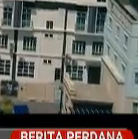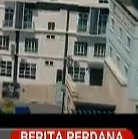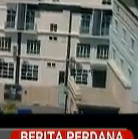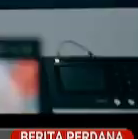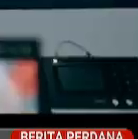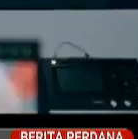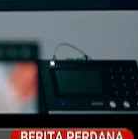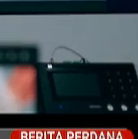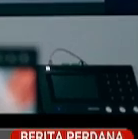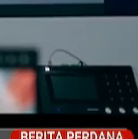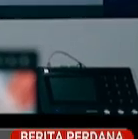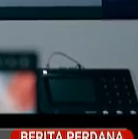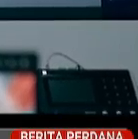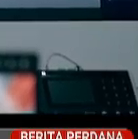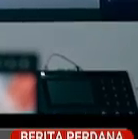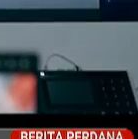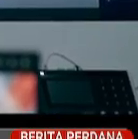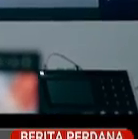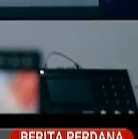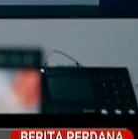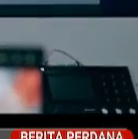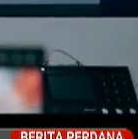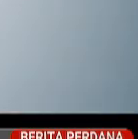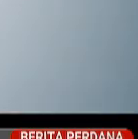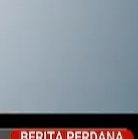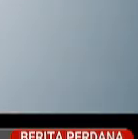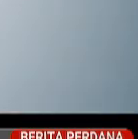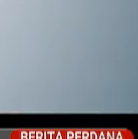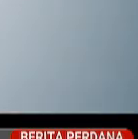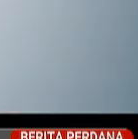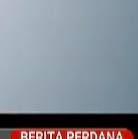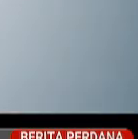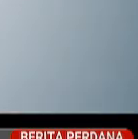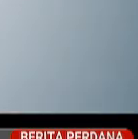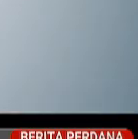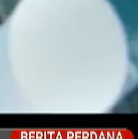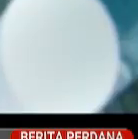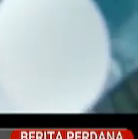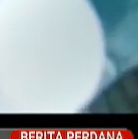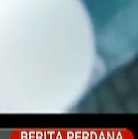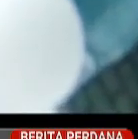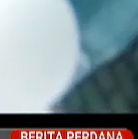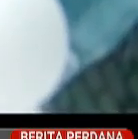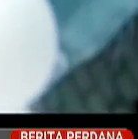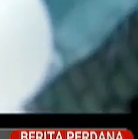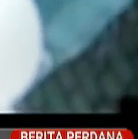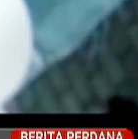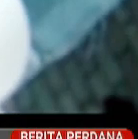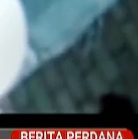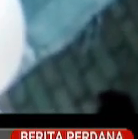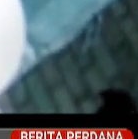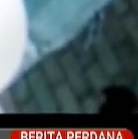A monitoring system enhanced by artificial intelligence keeps our cities smarter and safer.